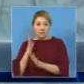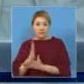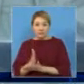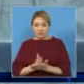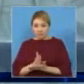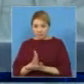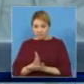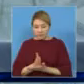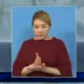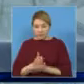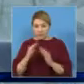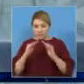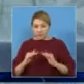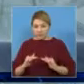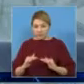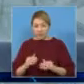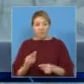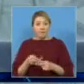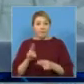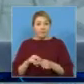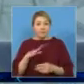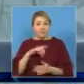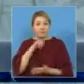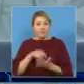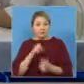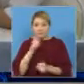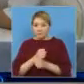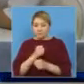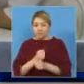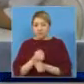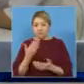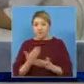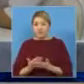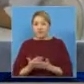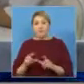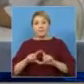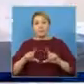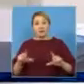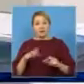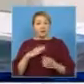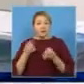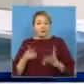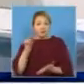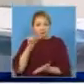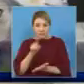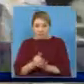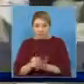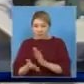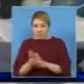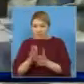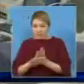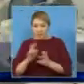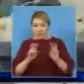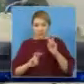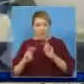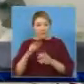будут уменьшаться. Поэтому мы над этим вопросом работаем. Кроме того, местные поликлиники просто обязаны иметь договор с